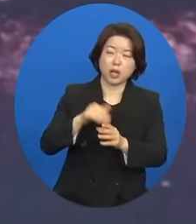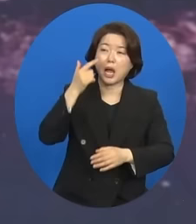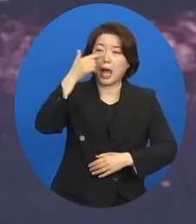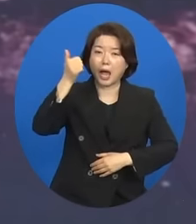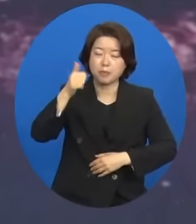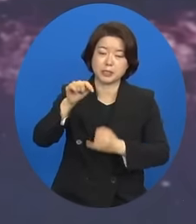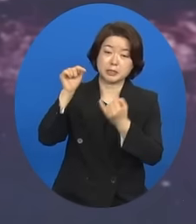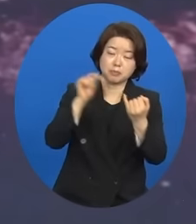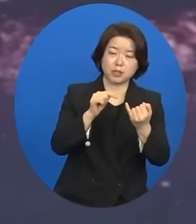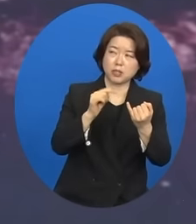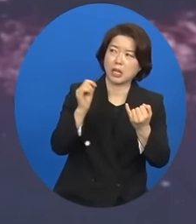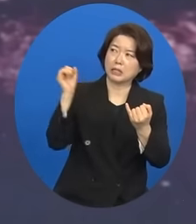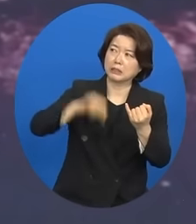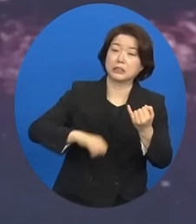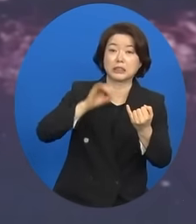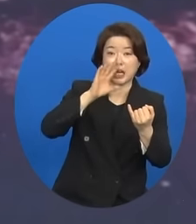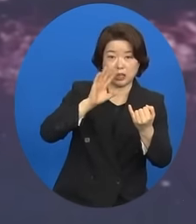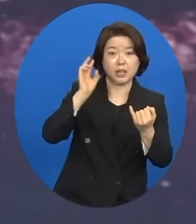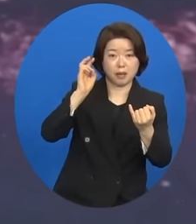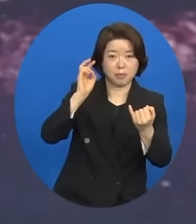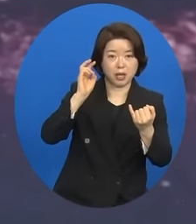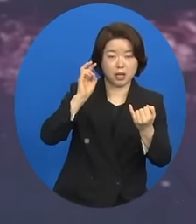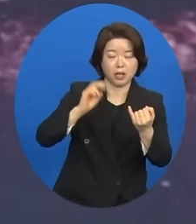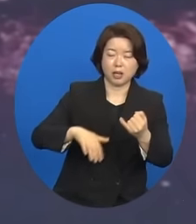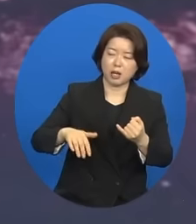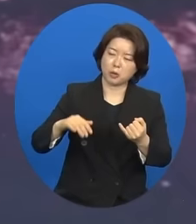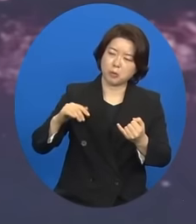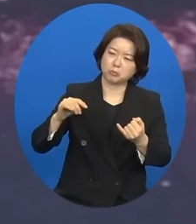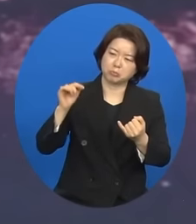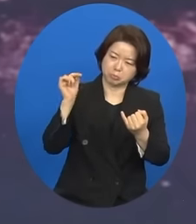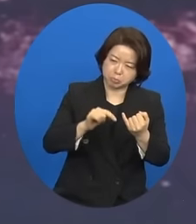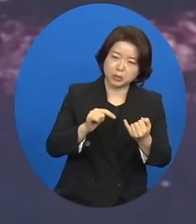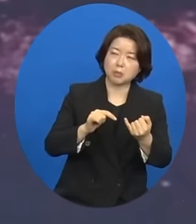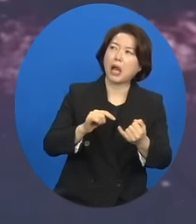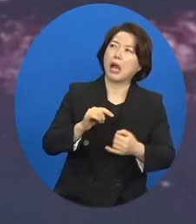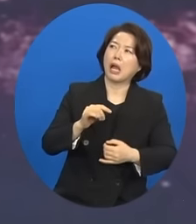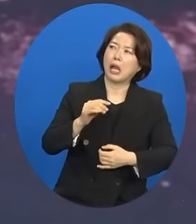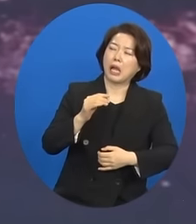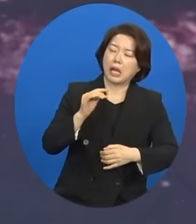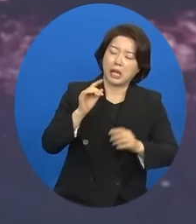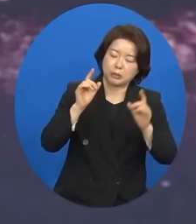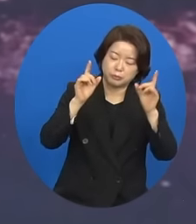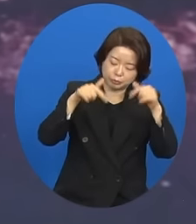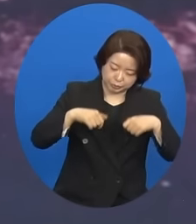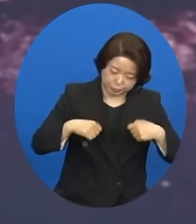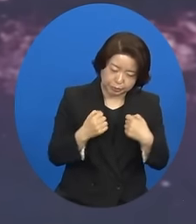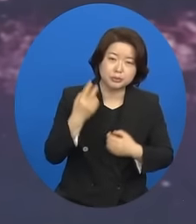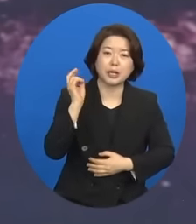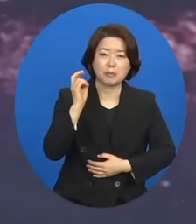순종할 수 없는 순종하지 않으면 안되는 그런 문화였던 거 같아요 아니면